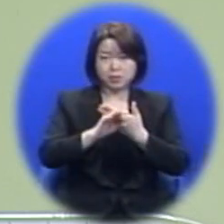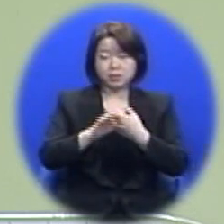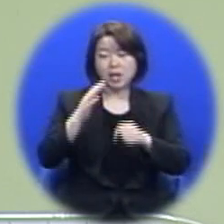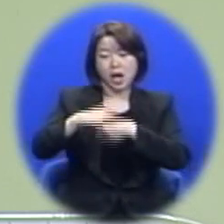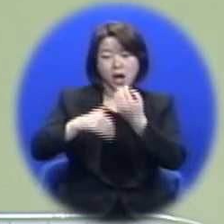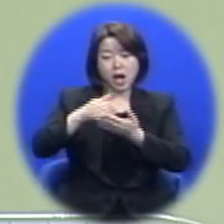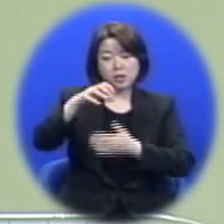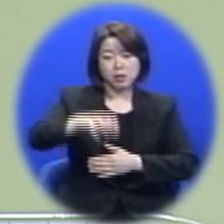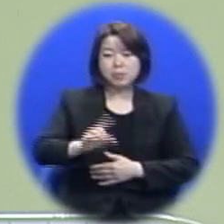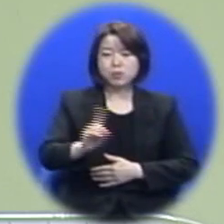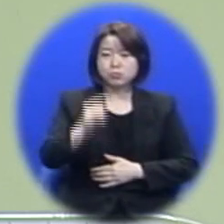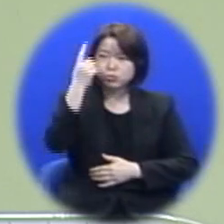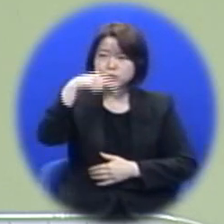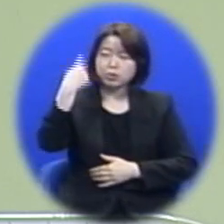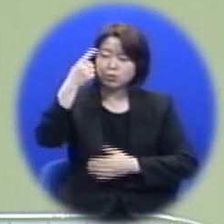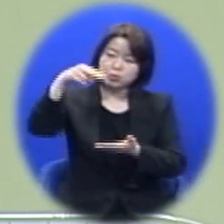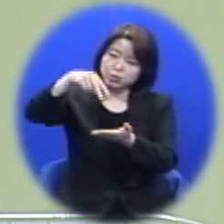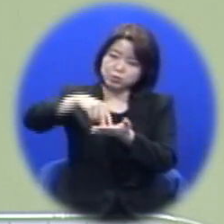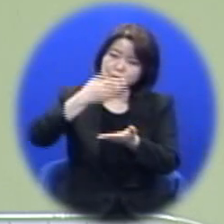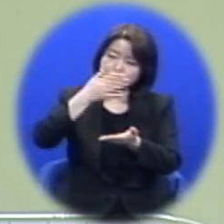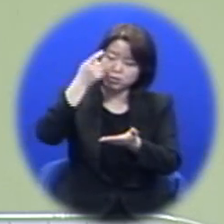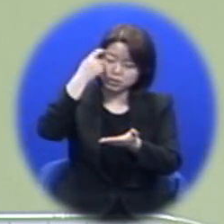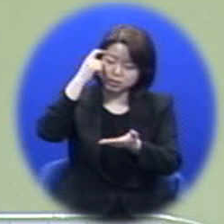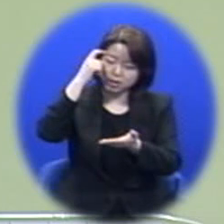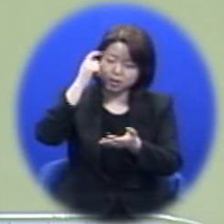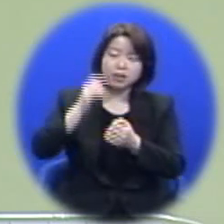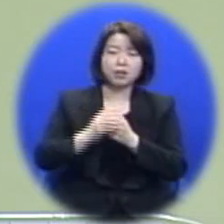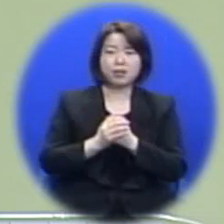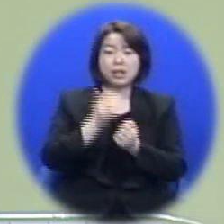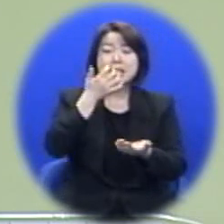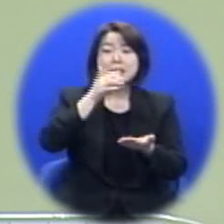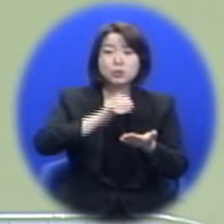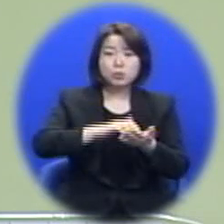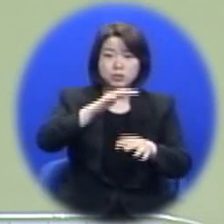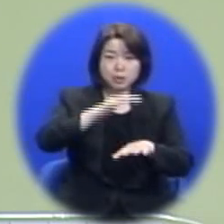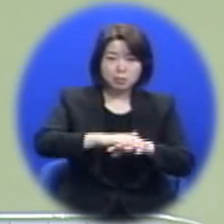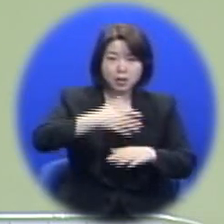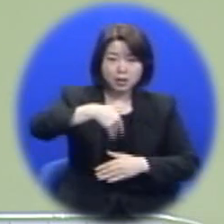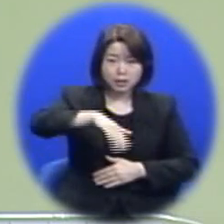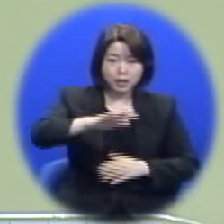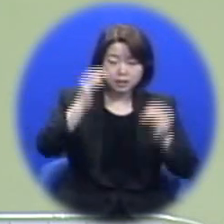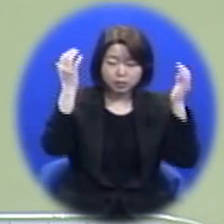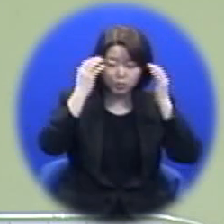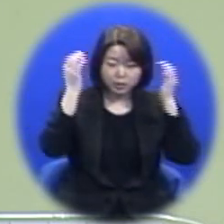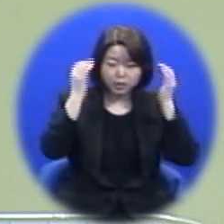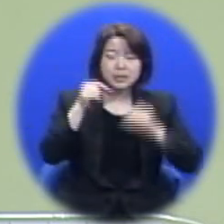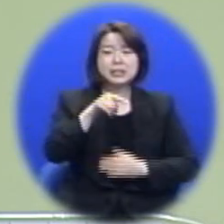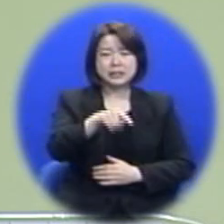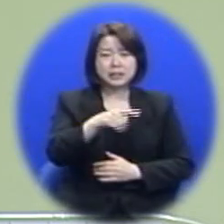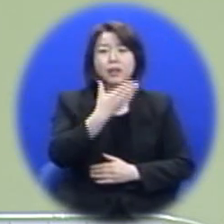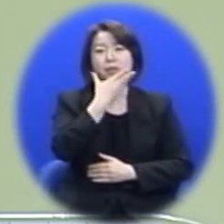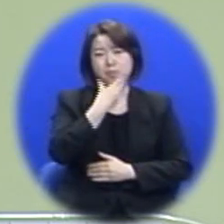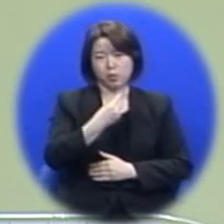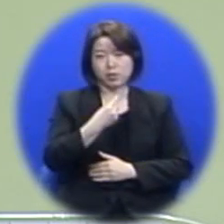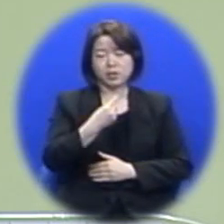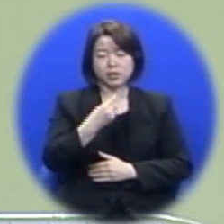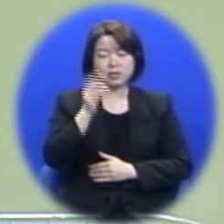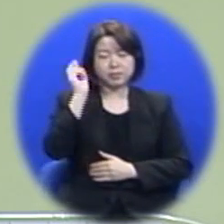무슨 얼굴로 서 나 돌 짝 봐 다른 고난이 크게보기 더라